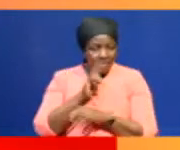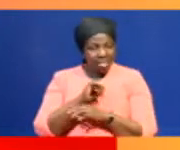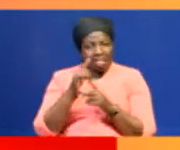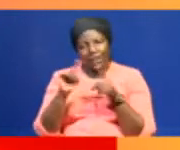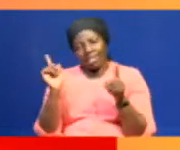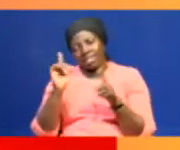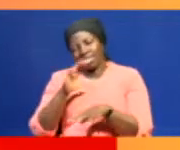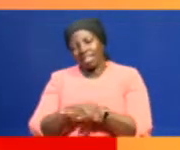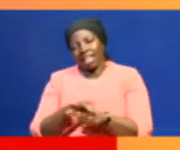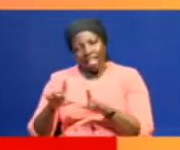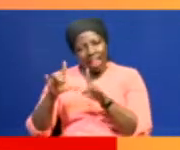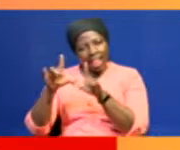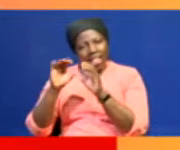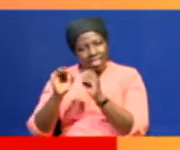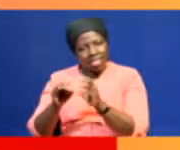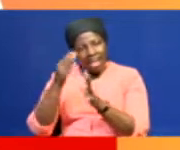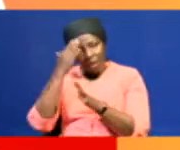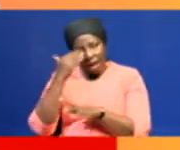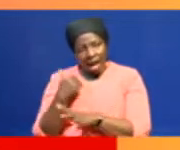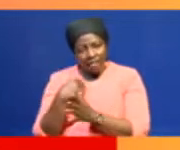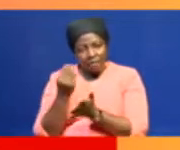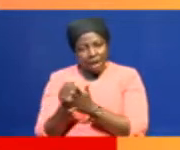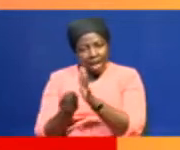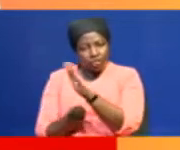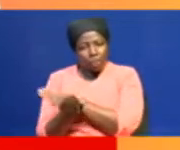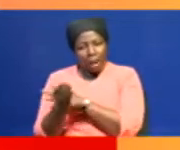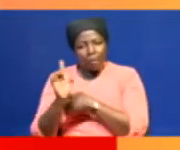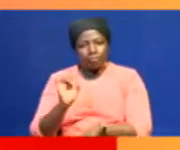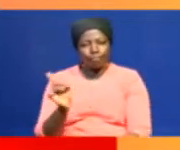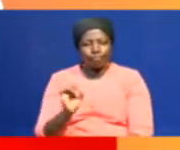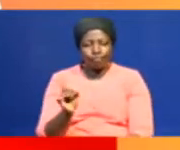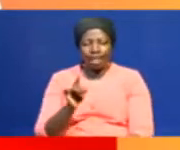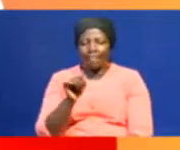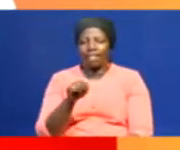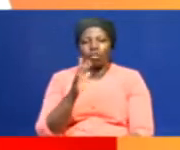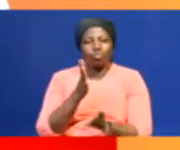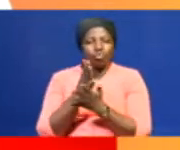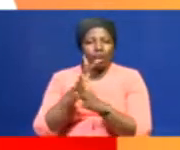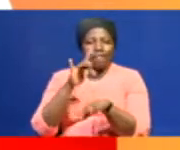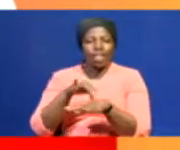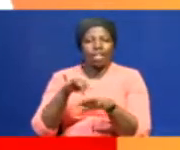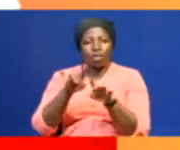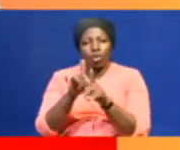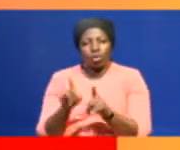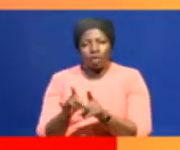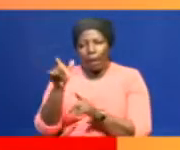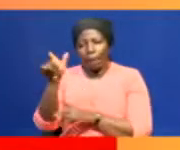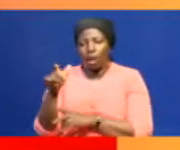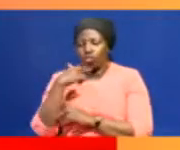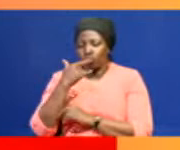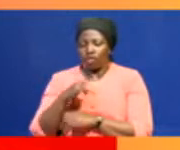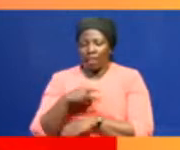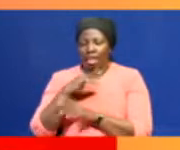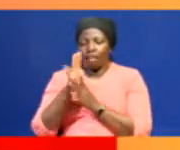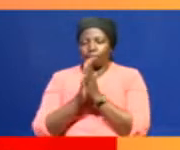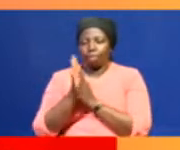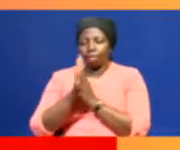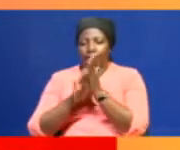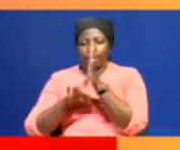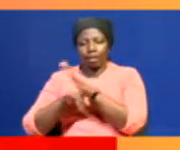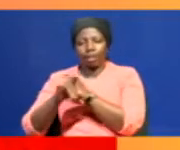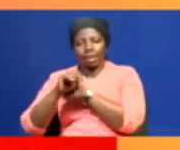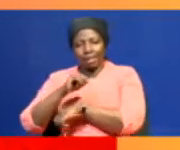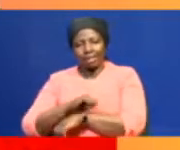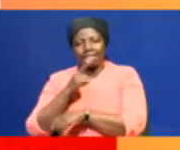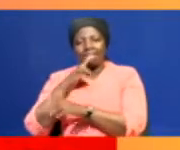bado hapati. Kwa sababu gani? Hana pesa ya kuhongana. Na hiyo pia ina demoralize hata ule mwenye angekuwa na moyo kwenda shule. Anasema kama huyu alienda